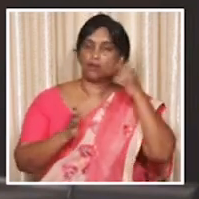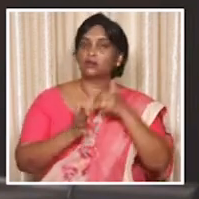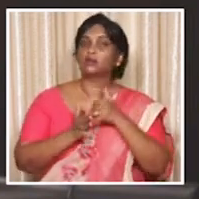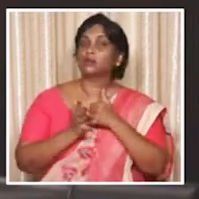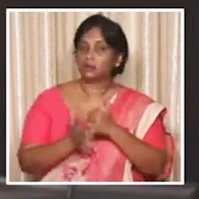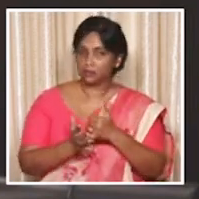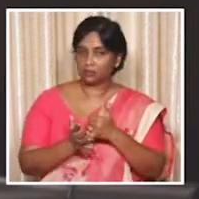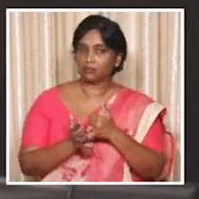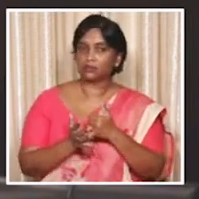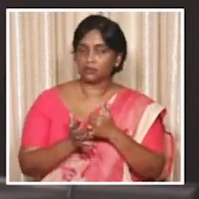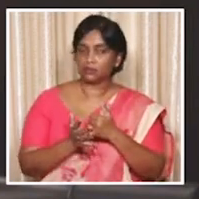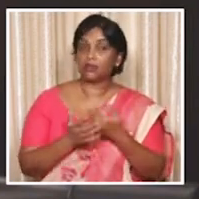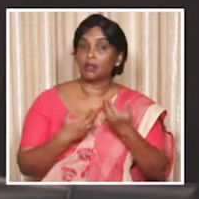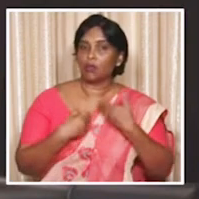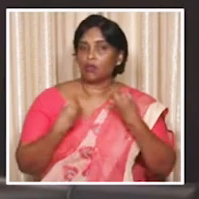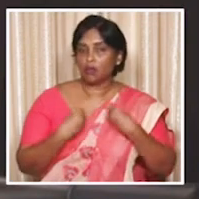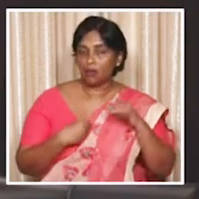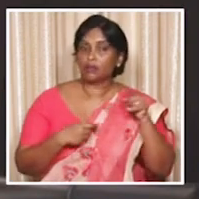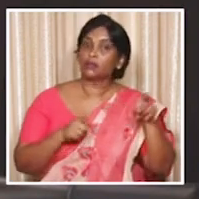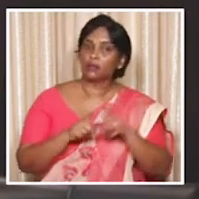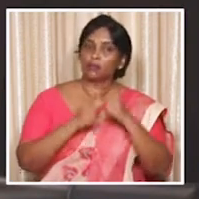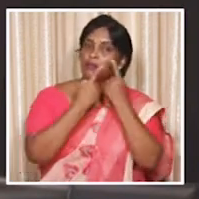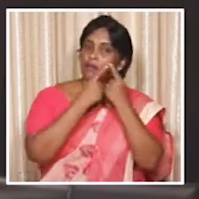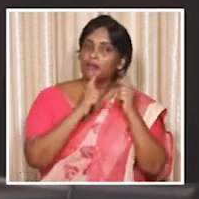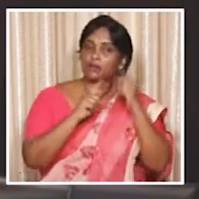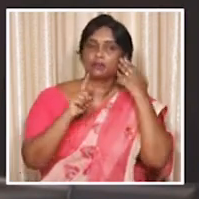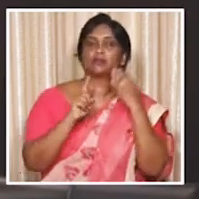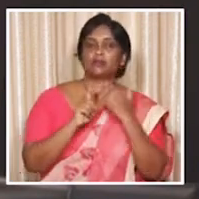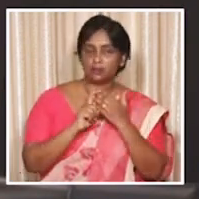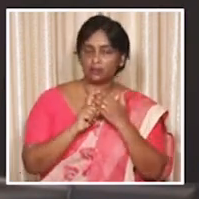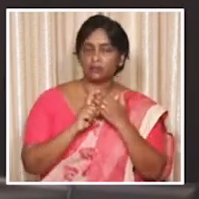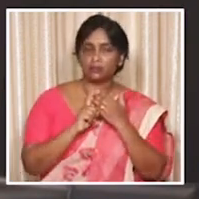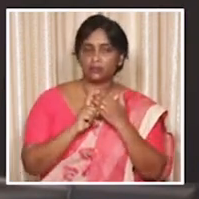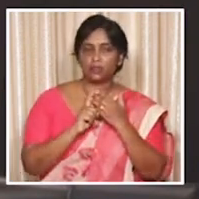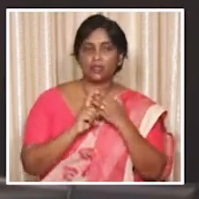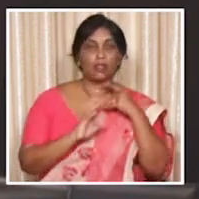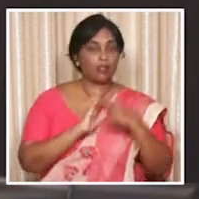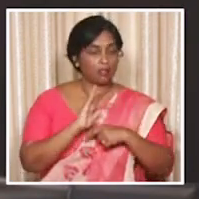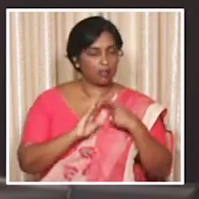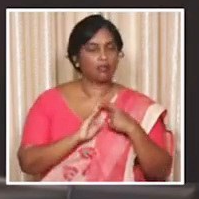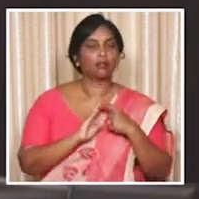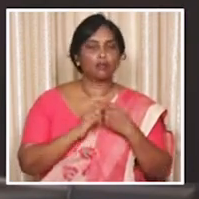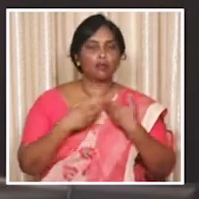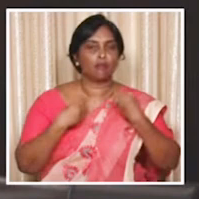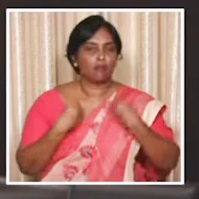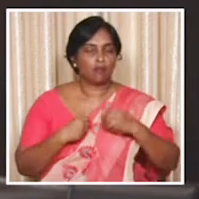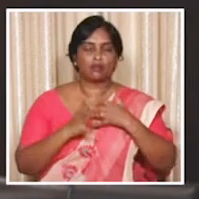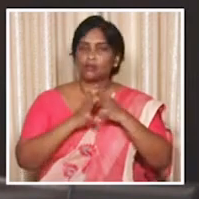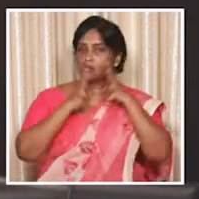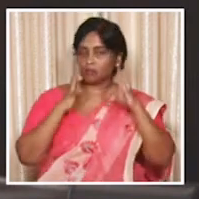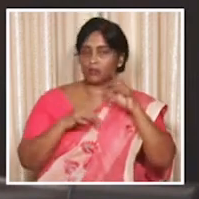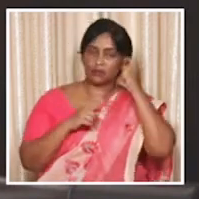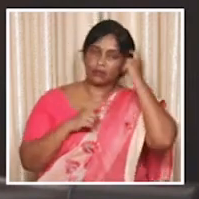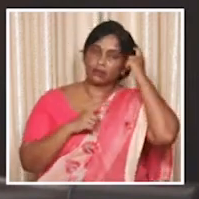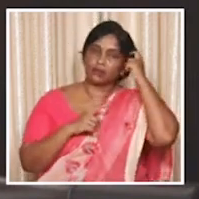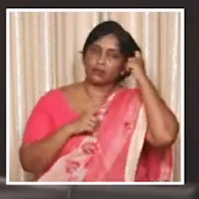කුසලානය අපිට අහිමිවීම ඒ වගේම නොයෙක් නොයෙක් කාරණා හරහා ලංකාවට අහිමිවීම රාශියක් සිද්ධ වෙලා